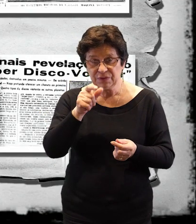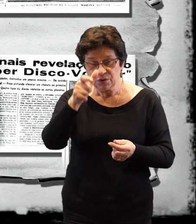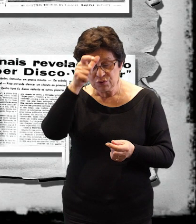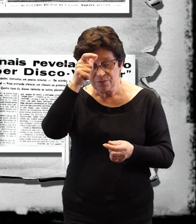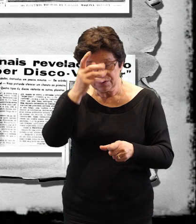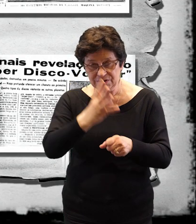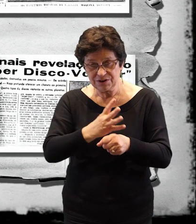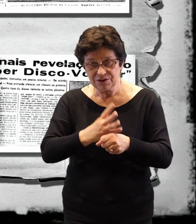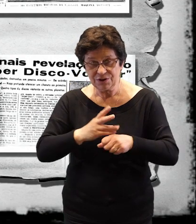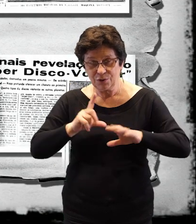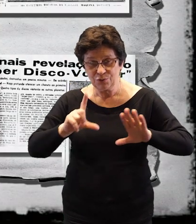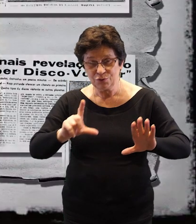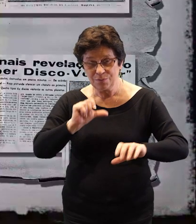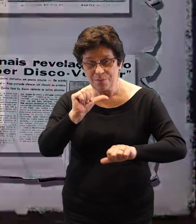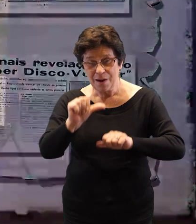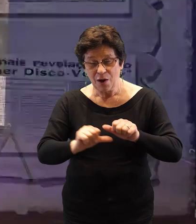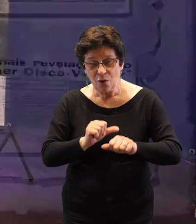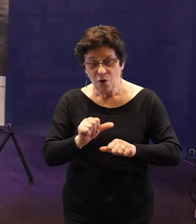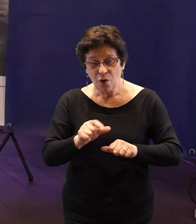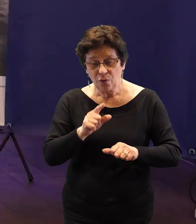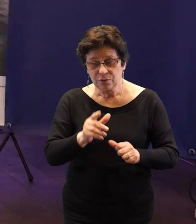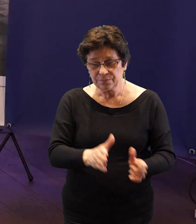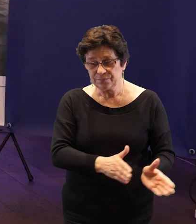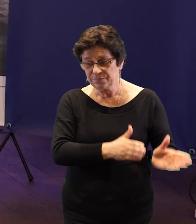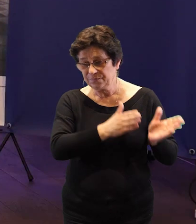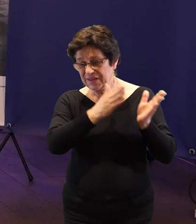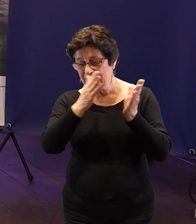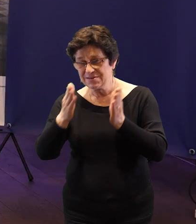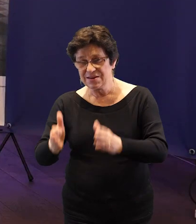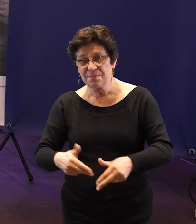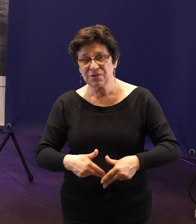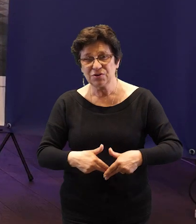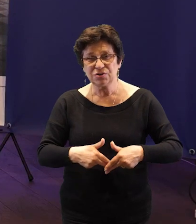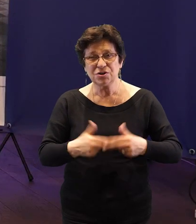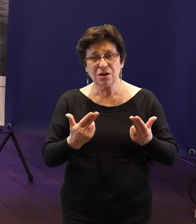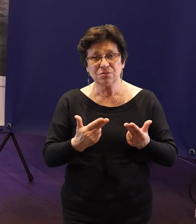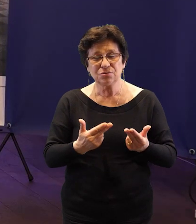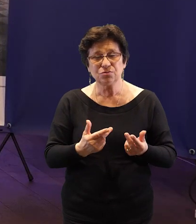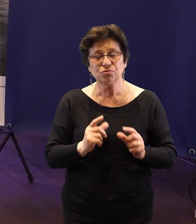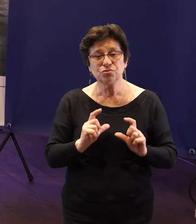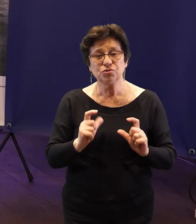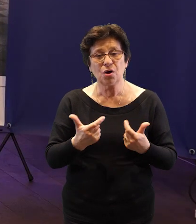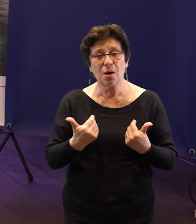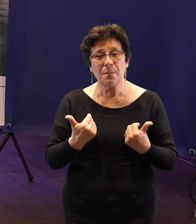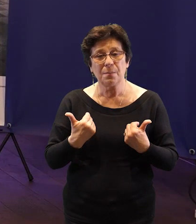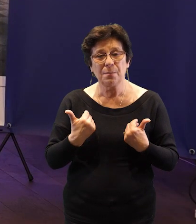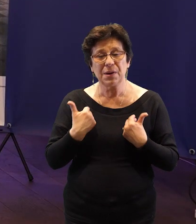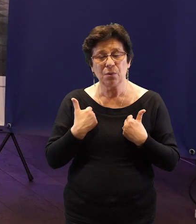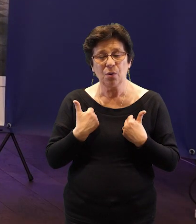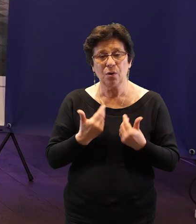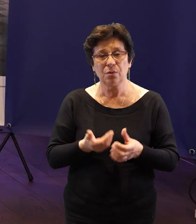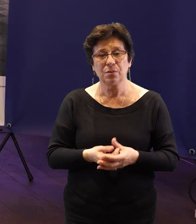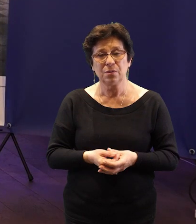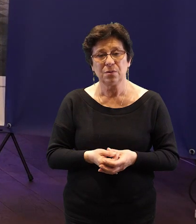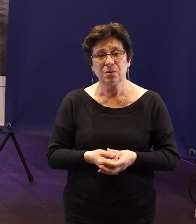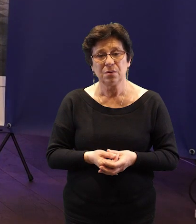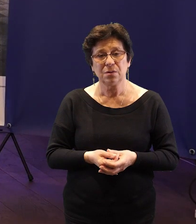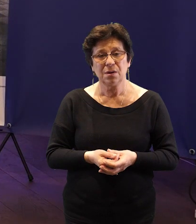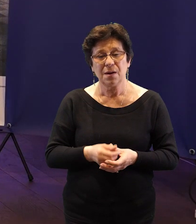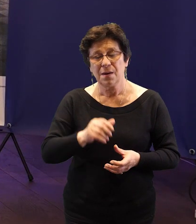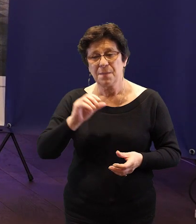zaraz praktycznie następnego dnia, co się pojawiło w tych artykułach? Otóż pojawiły się